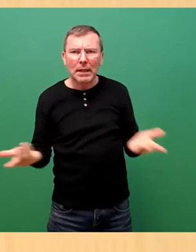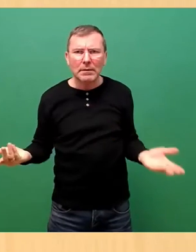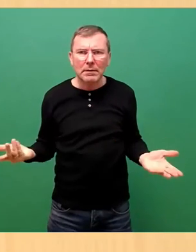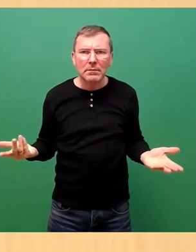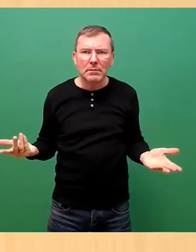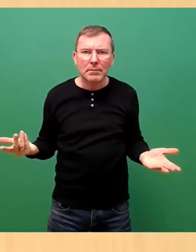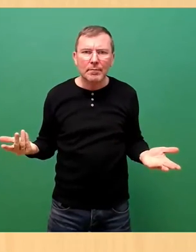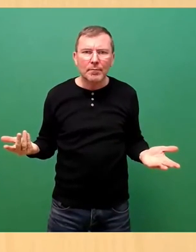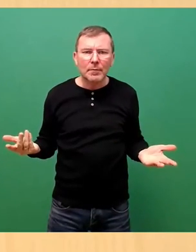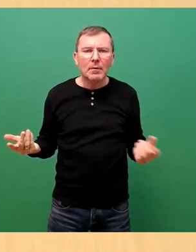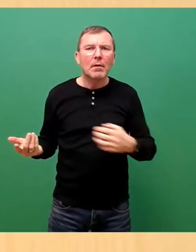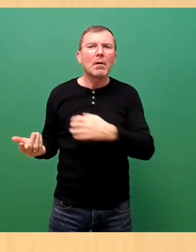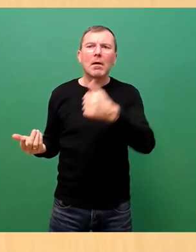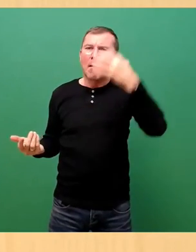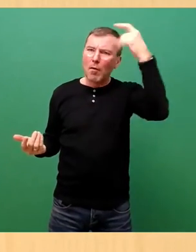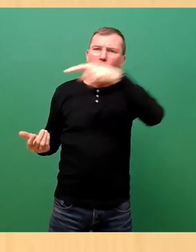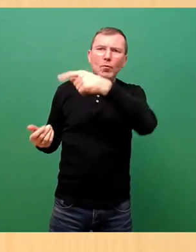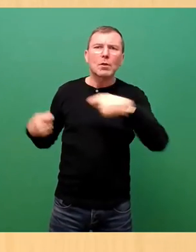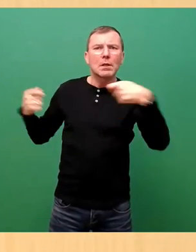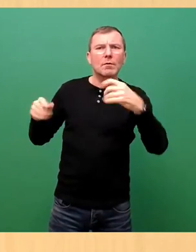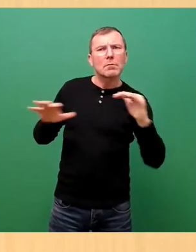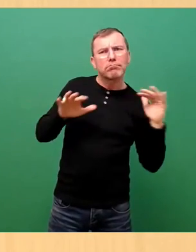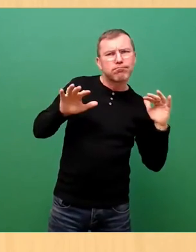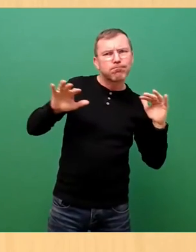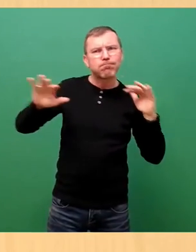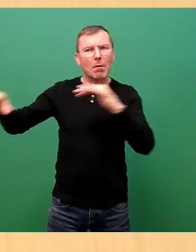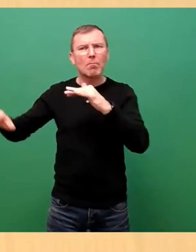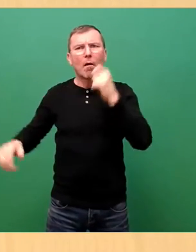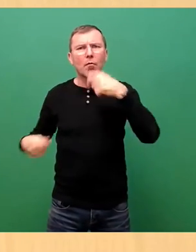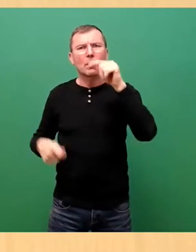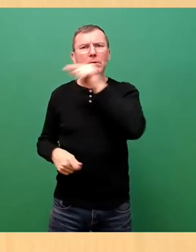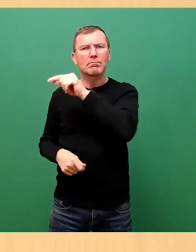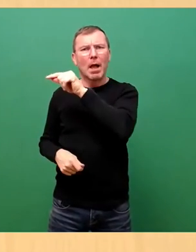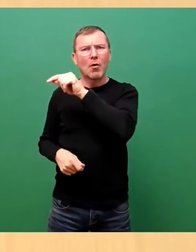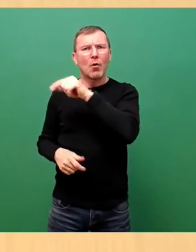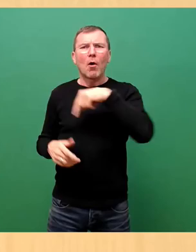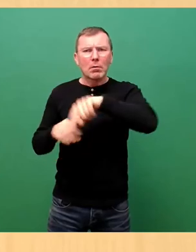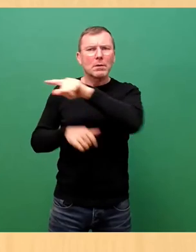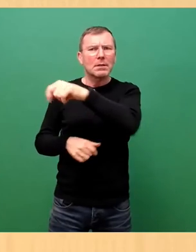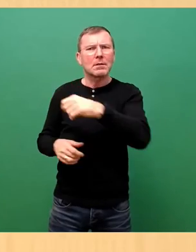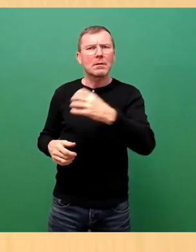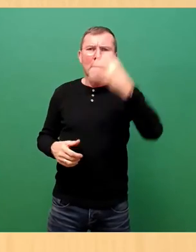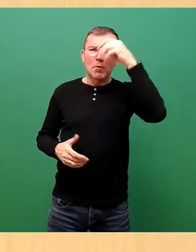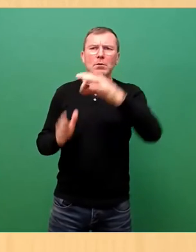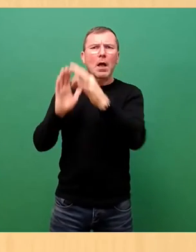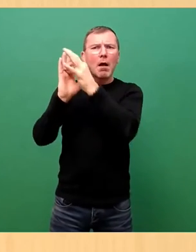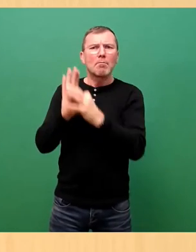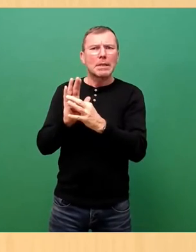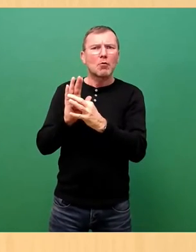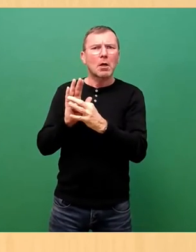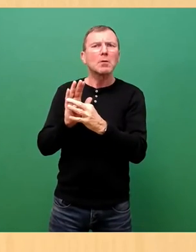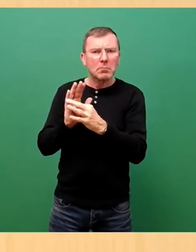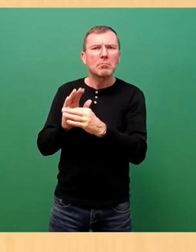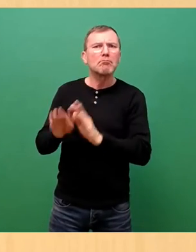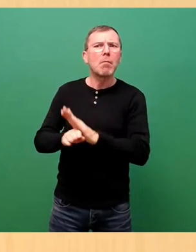Das genaue Gegenteil ist der Fall. Der Wohnungsbau auch unter den Bedingungen boomt in München. Und ich sage es